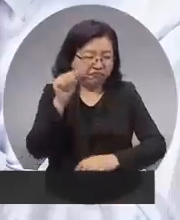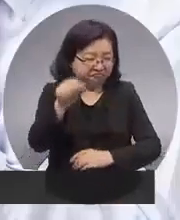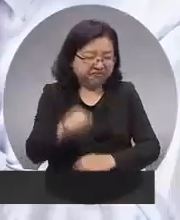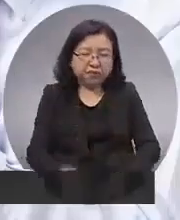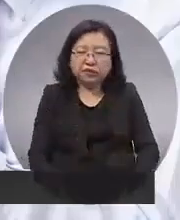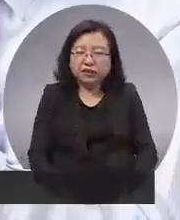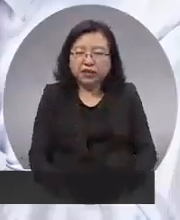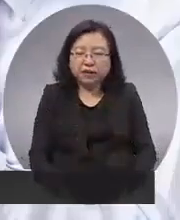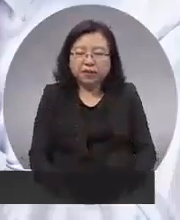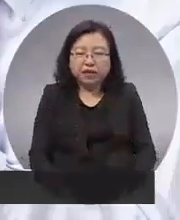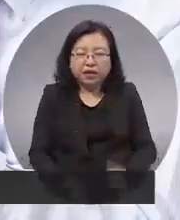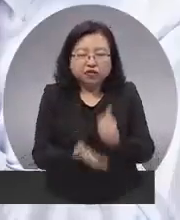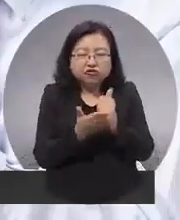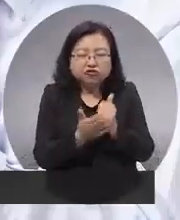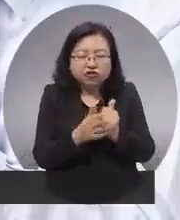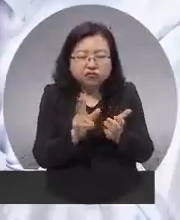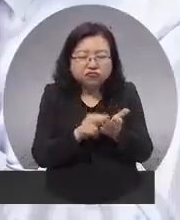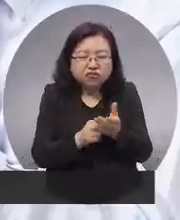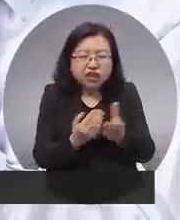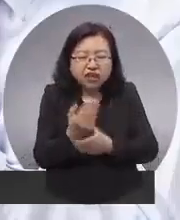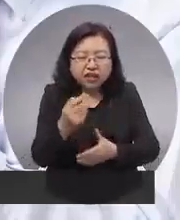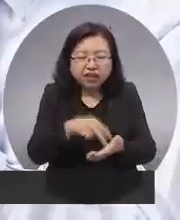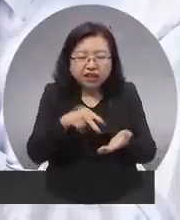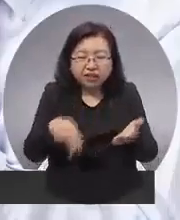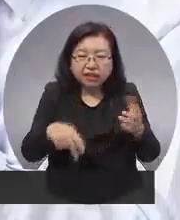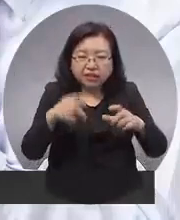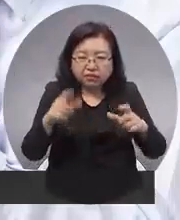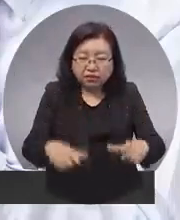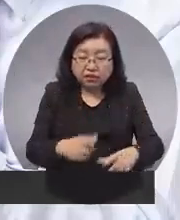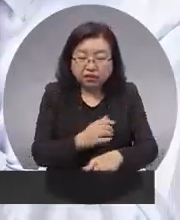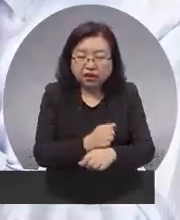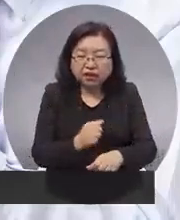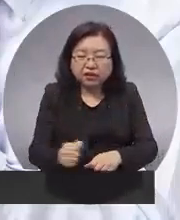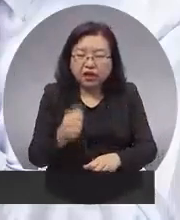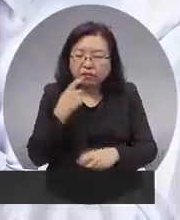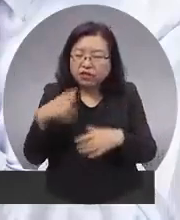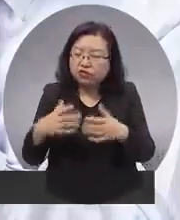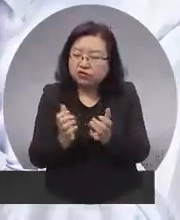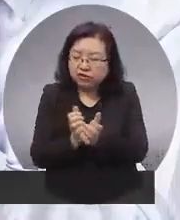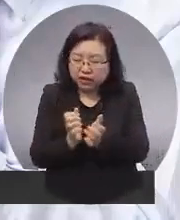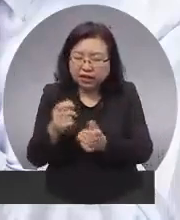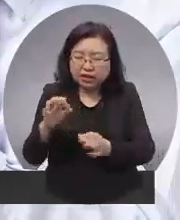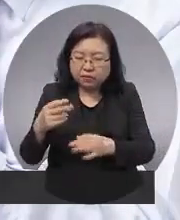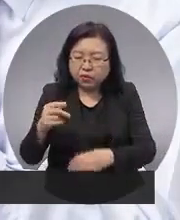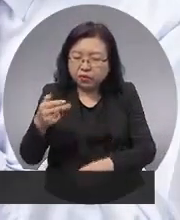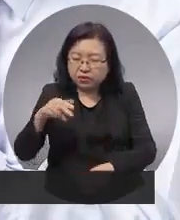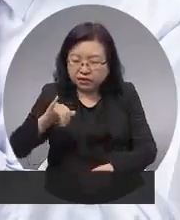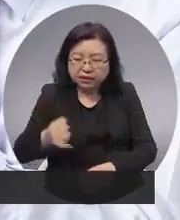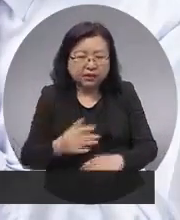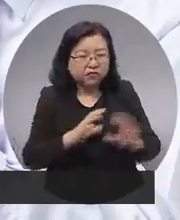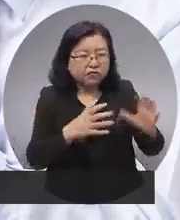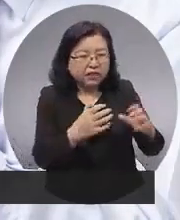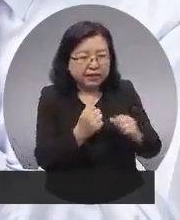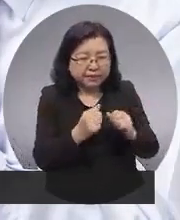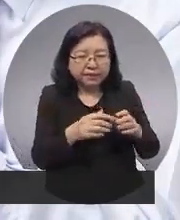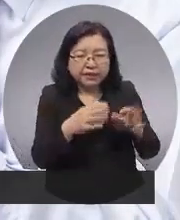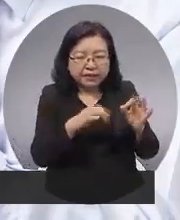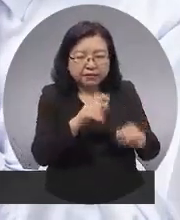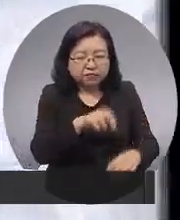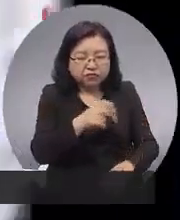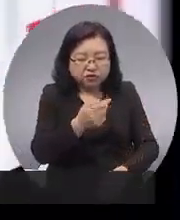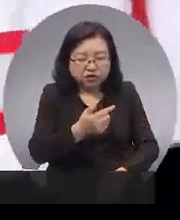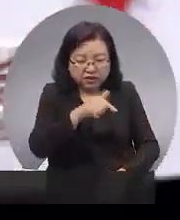시끄러웠던 단양 문수 자리를 두고 민주당 김동진 전 군 의 왕 과 국민의 힘 김문 변 전 부군수 가